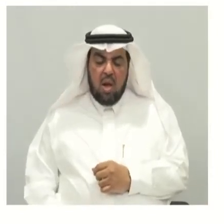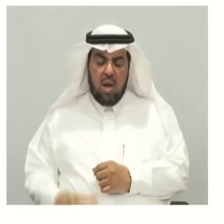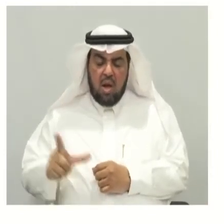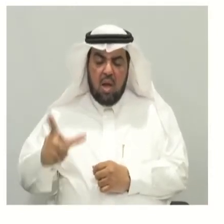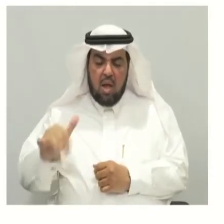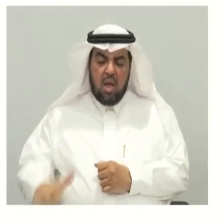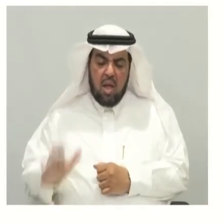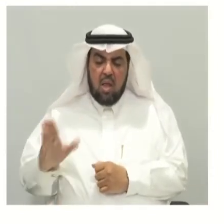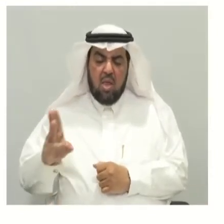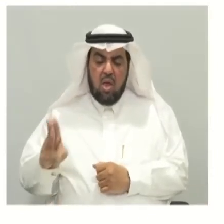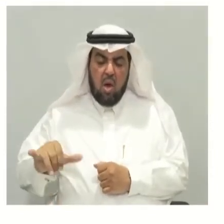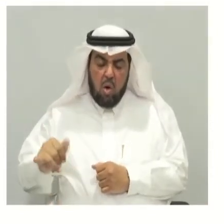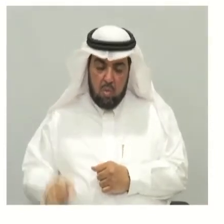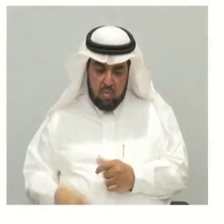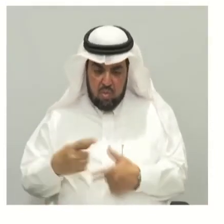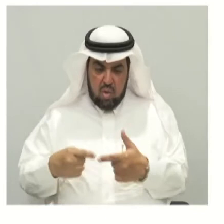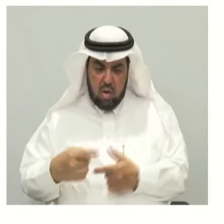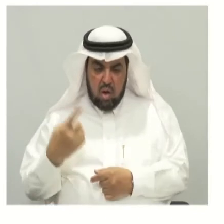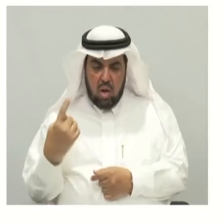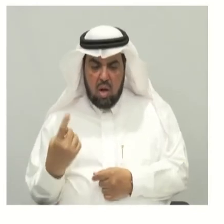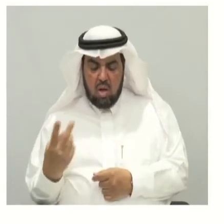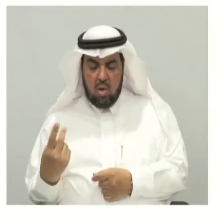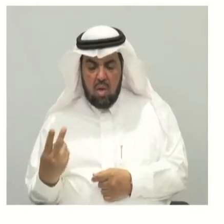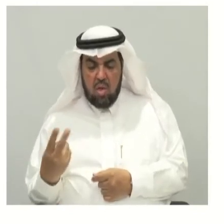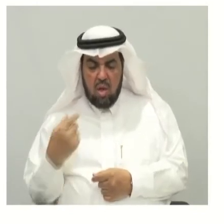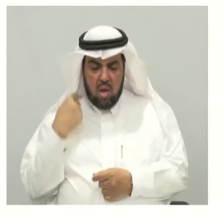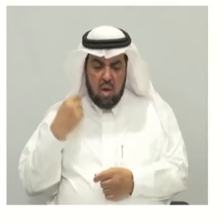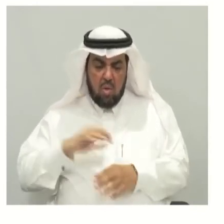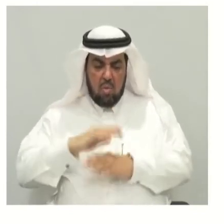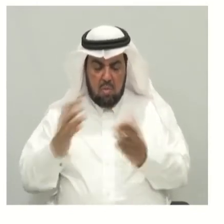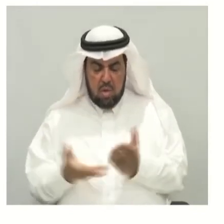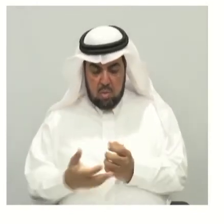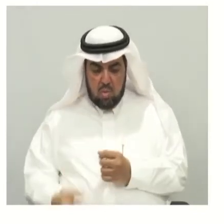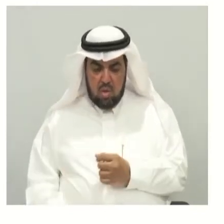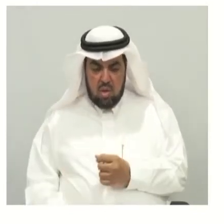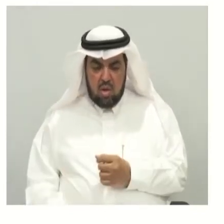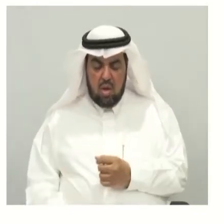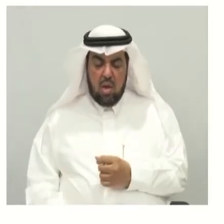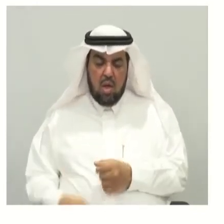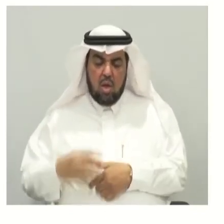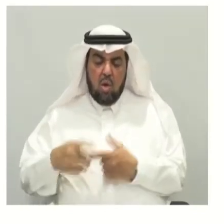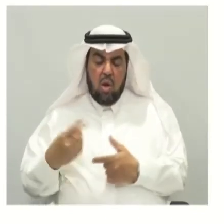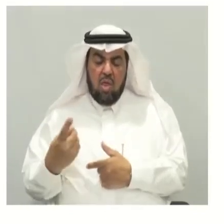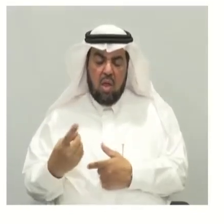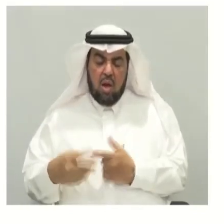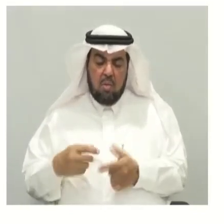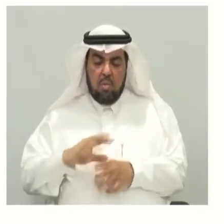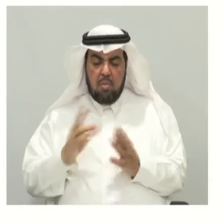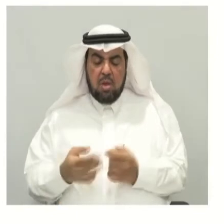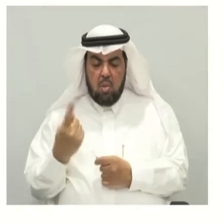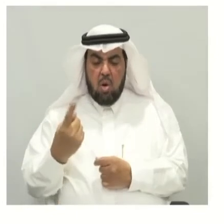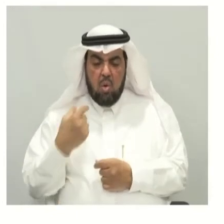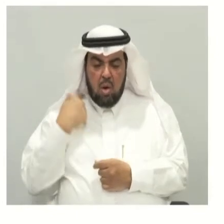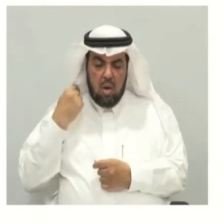نشوف الليثيوم. الليثيوم في أي دورة؟ في الدورة الثانية. والمجموعة ماذا؟ في الدورة الثانية الليثيوم، والمجموعة